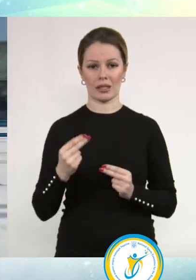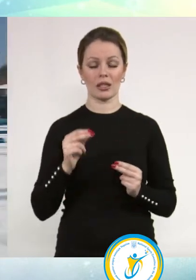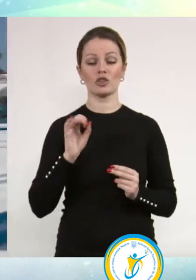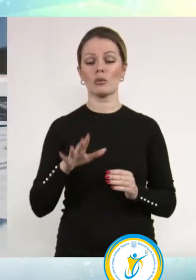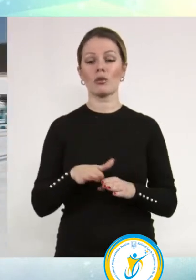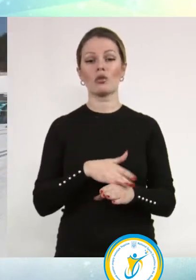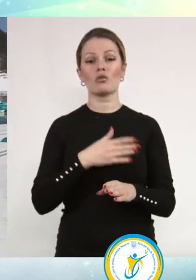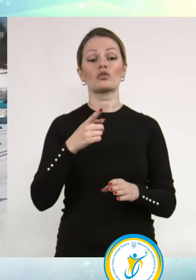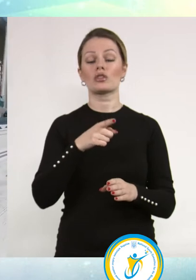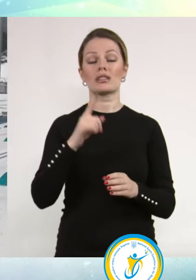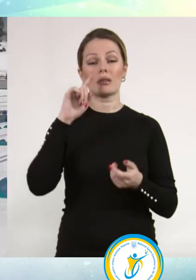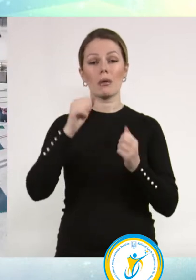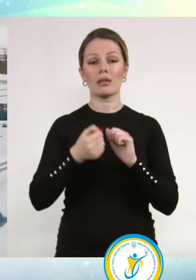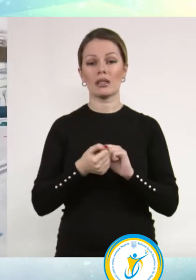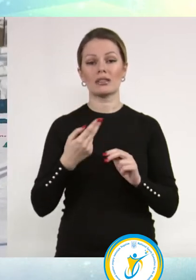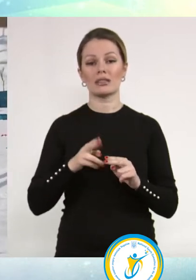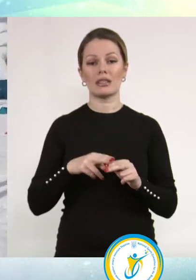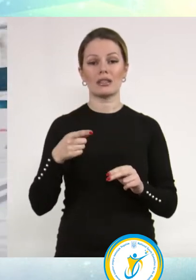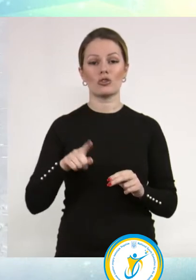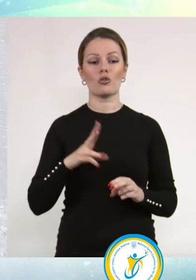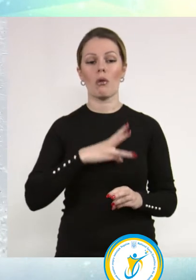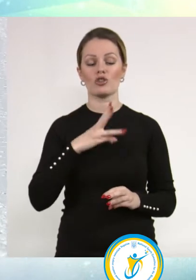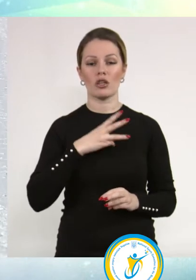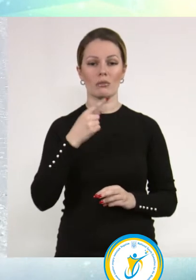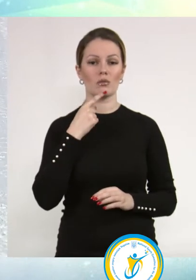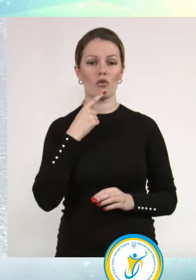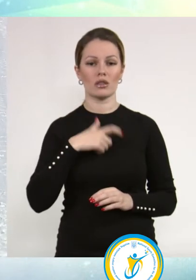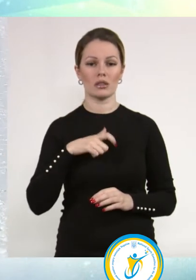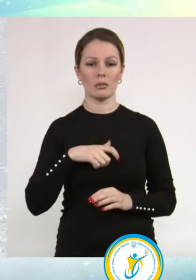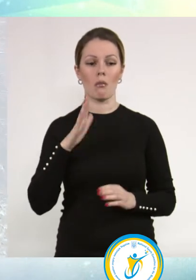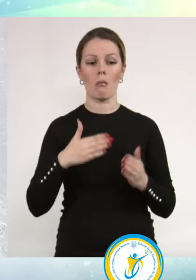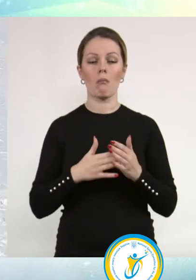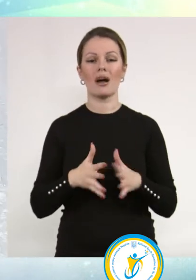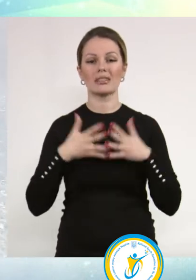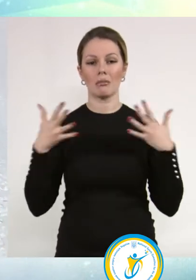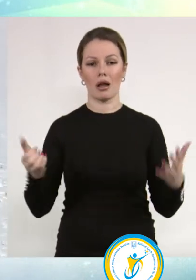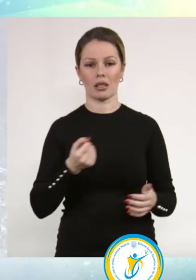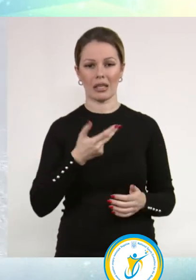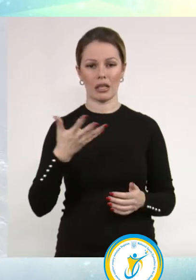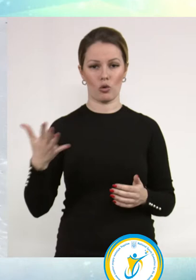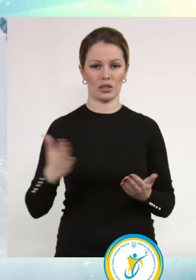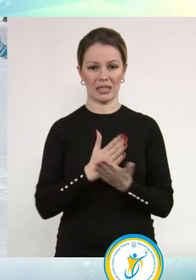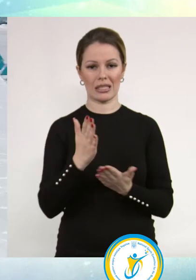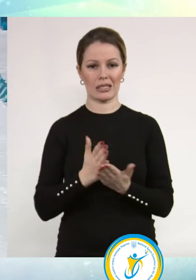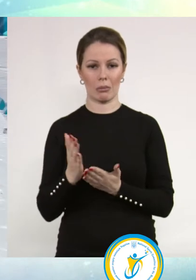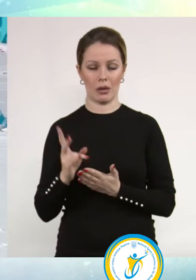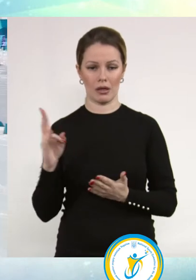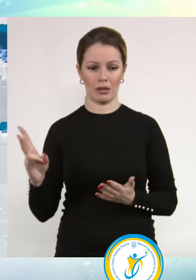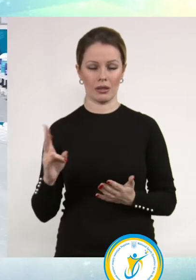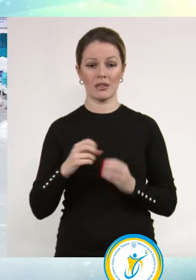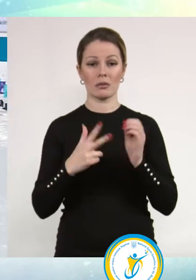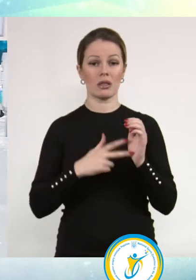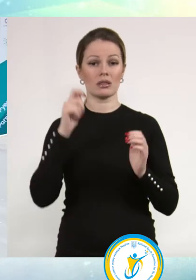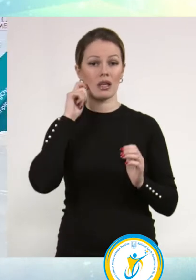Чим точно запам'ятається український спортсмен, так це бажанням спробувати себе у максимальній кількості дисциплін.